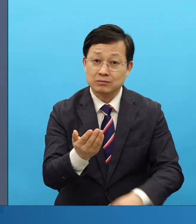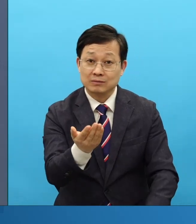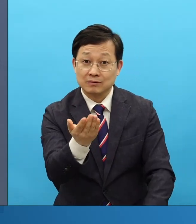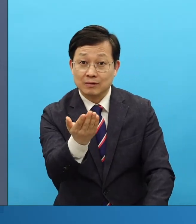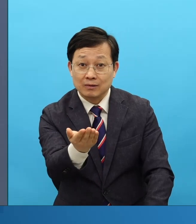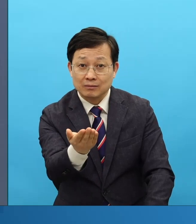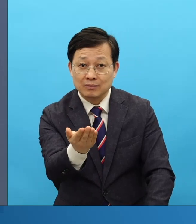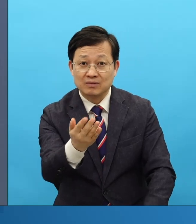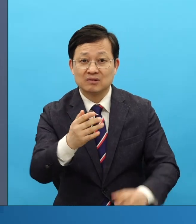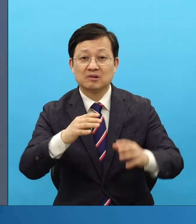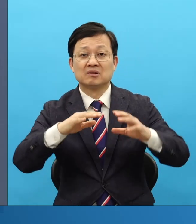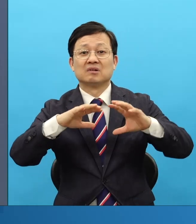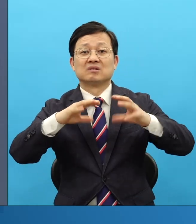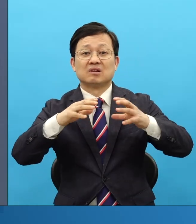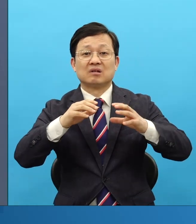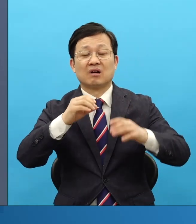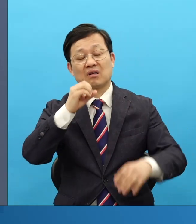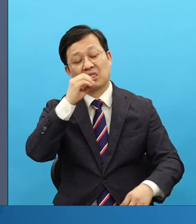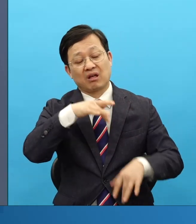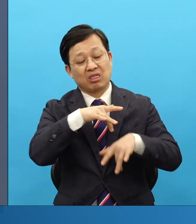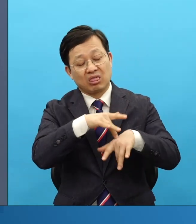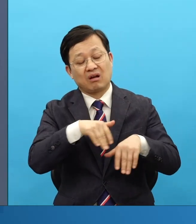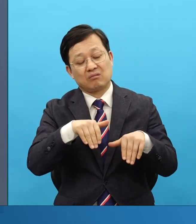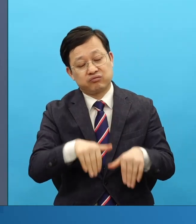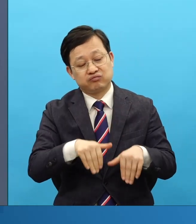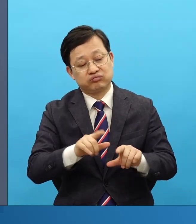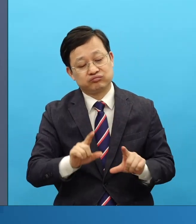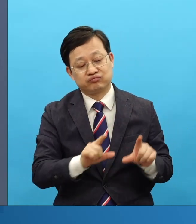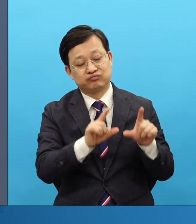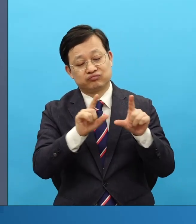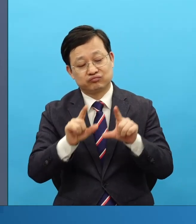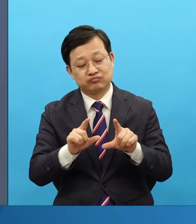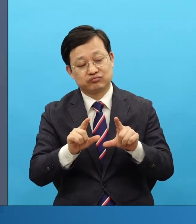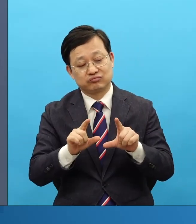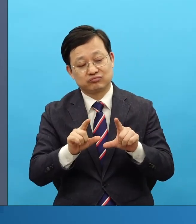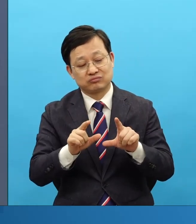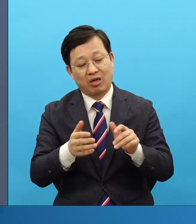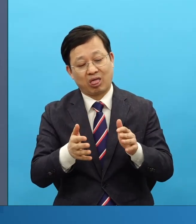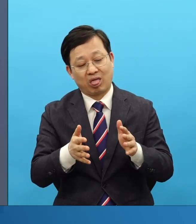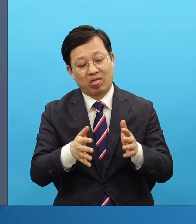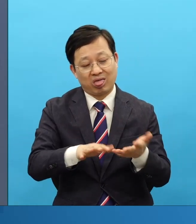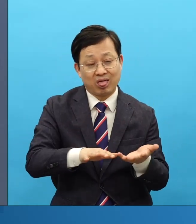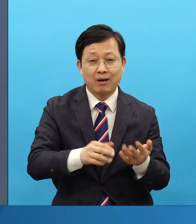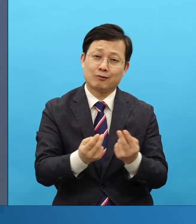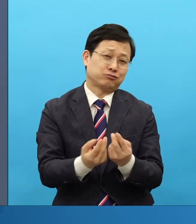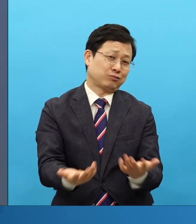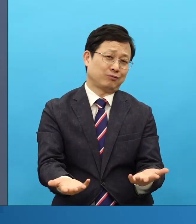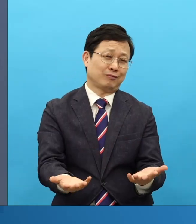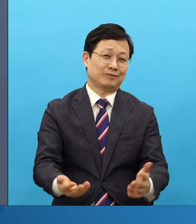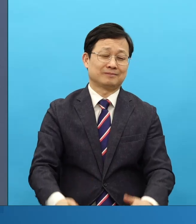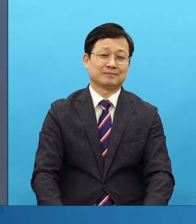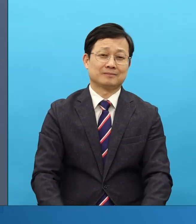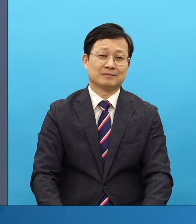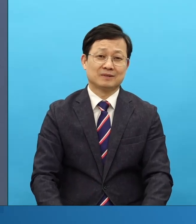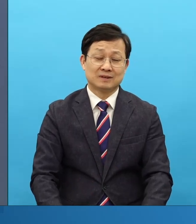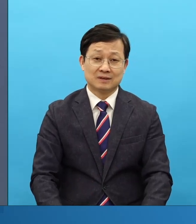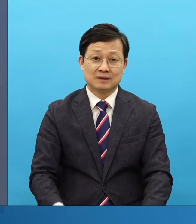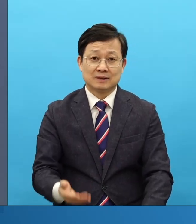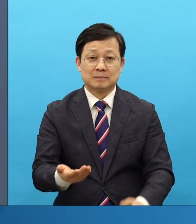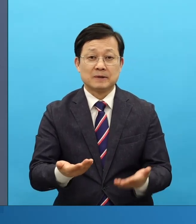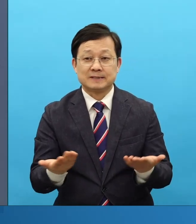여러분은 세상 심부름하다 갑니다. If you do not know this, then absolutely you'll live your 어쩔 life 수 on earth 없습니다. doing the errands of the 여러분 world.